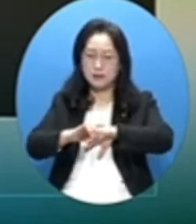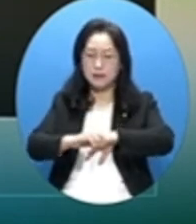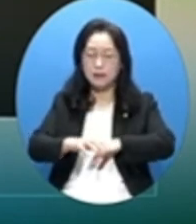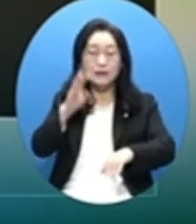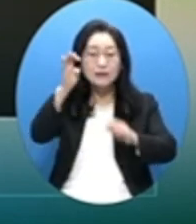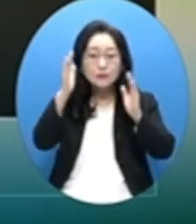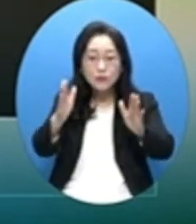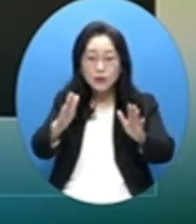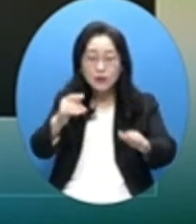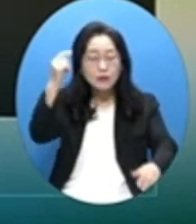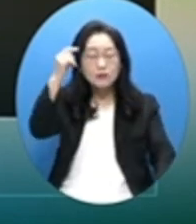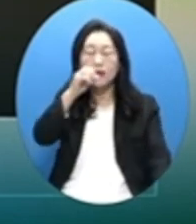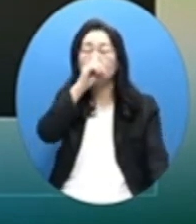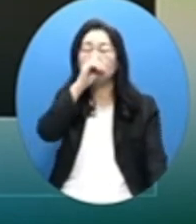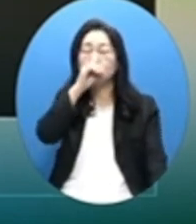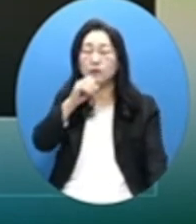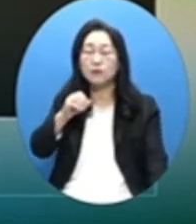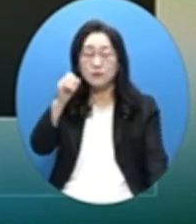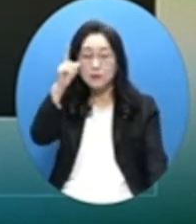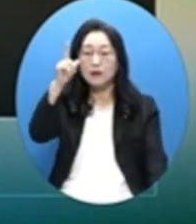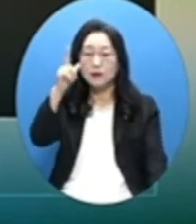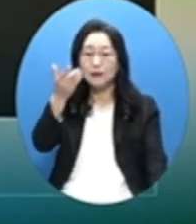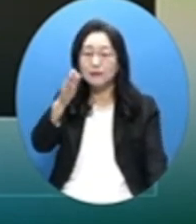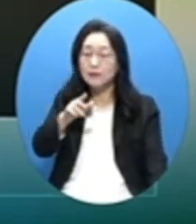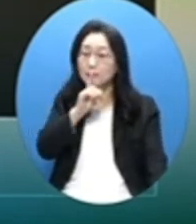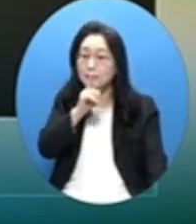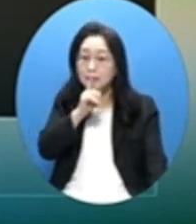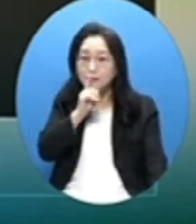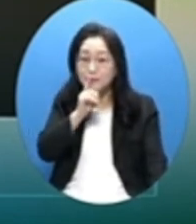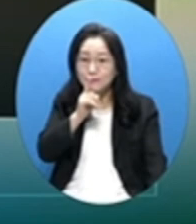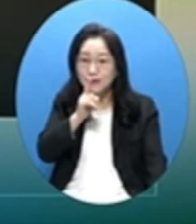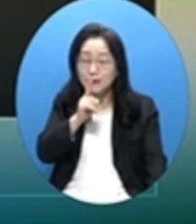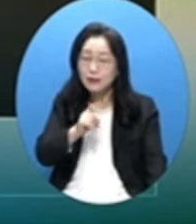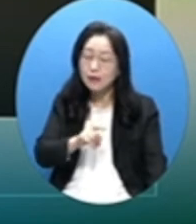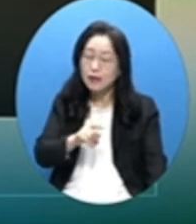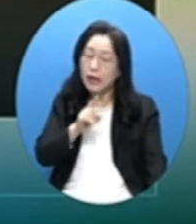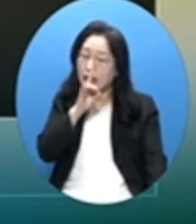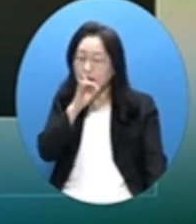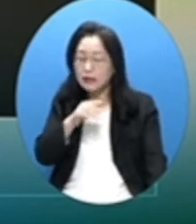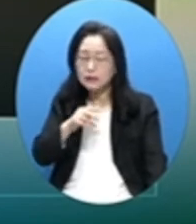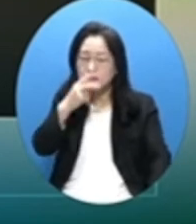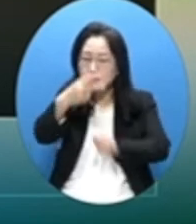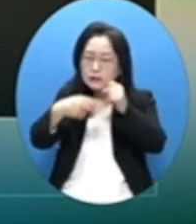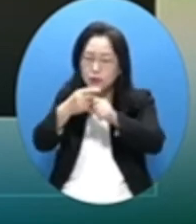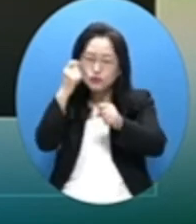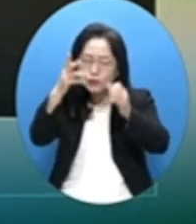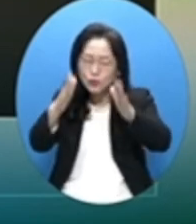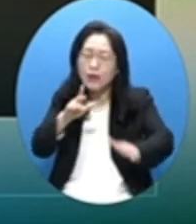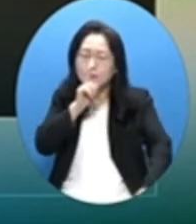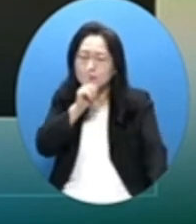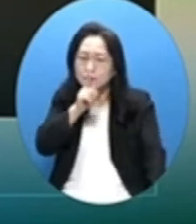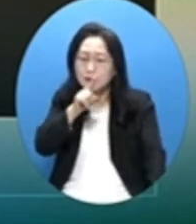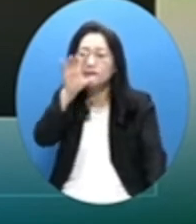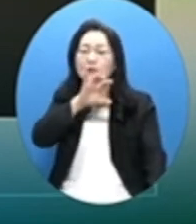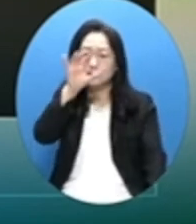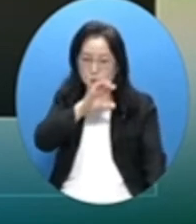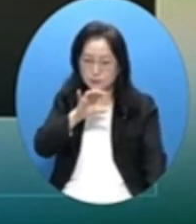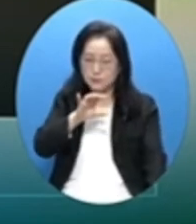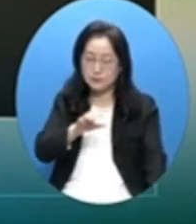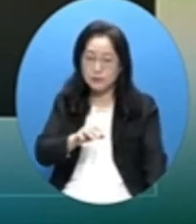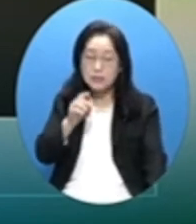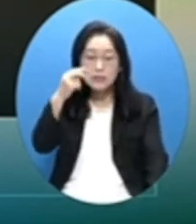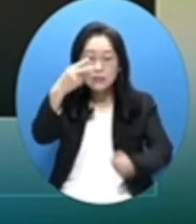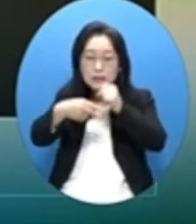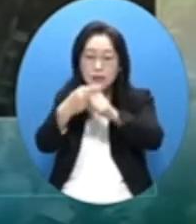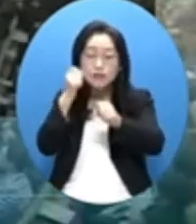40일 동안 깨어났는데 말할 수 있게 되기까지는 2년 6개월이 걸렸습니다 이런 6개월 동안 말도